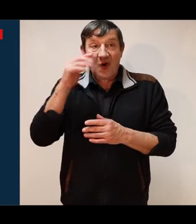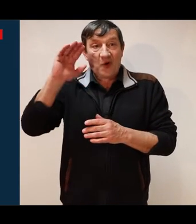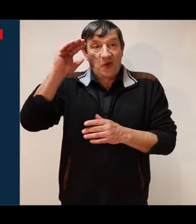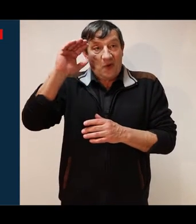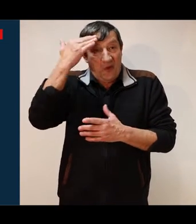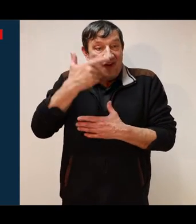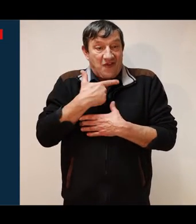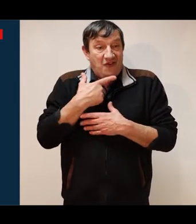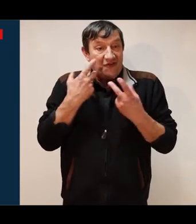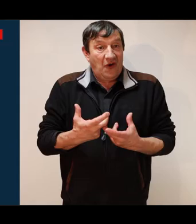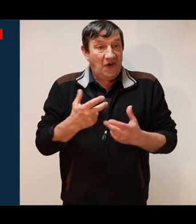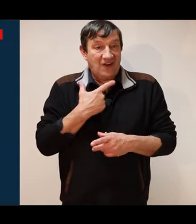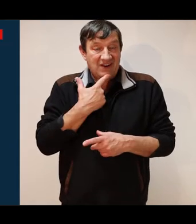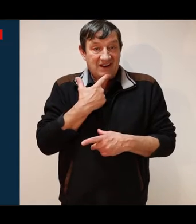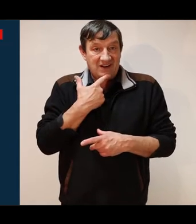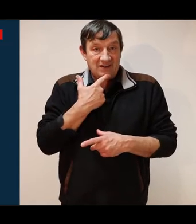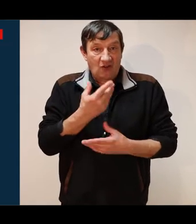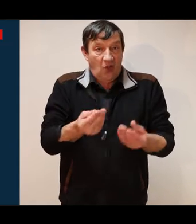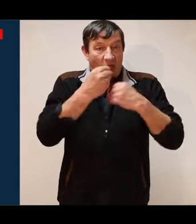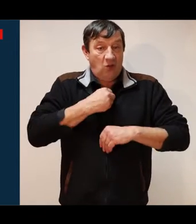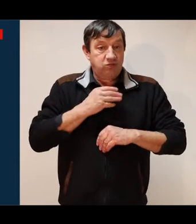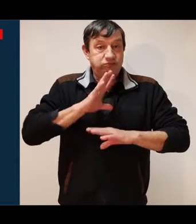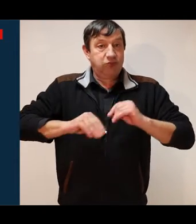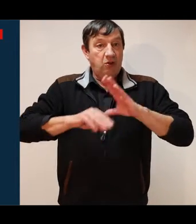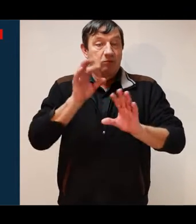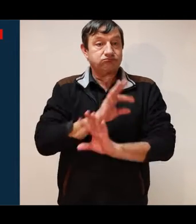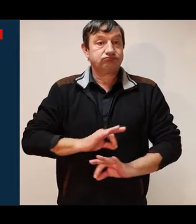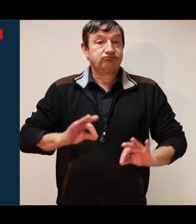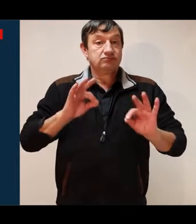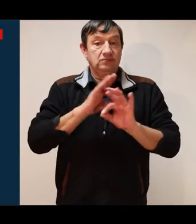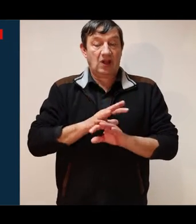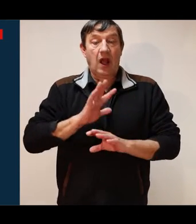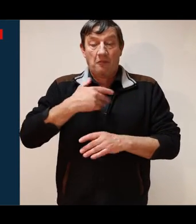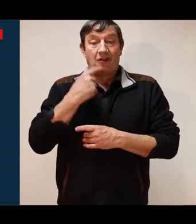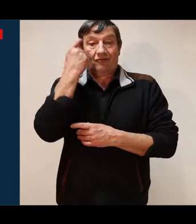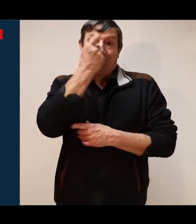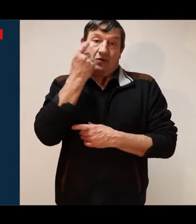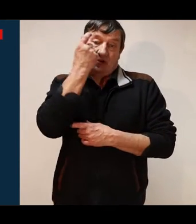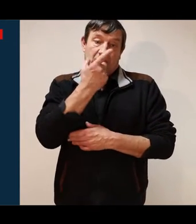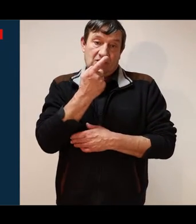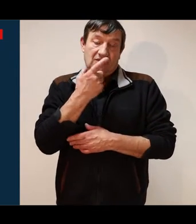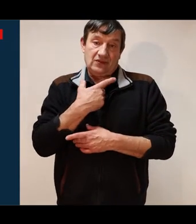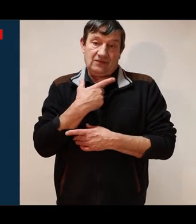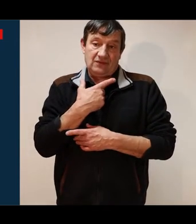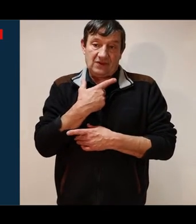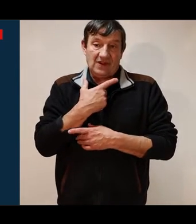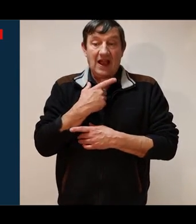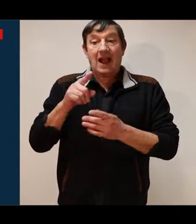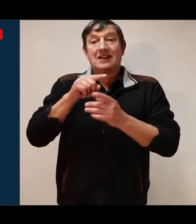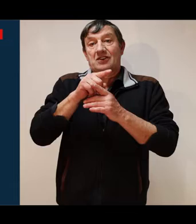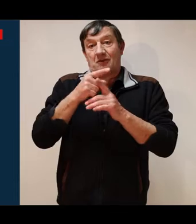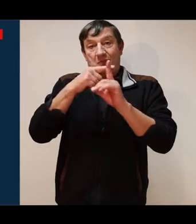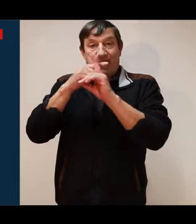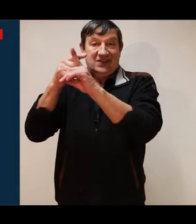croyais vouloir n'est pas ce qui me rend heureux. Et donc là, effectivement, il faut se poser la question. Alors les symptômes positifs,